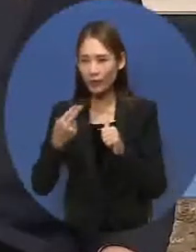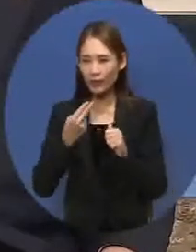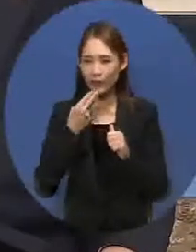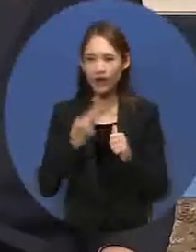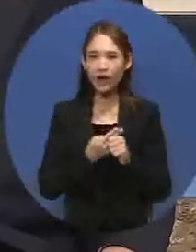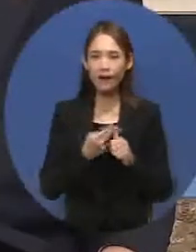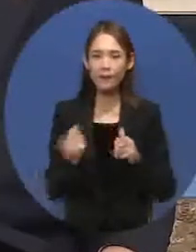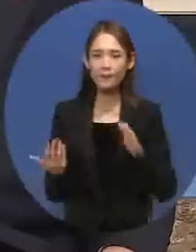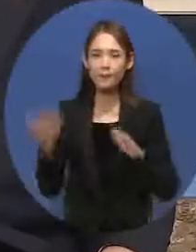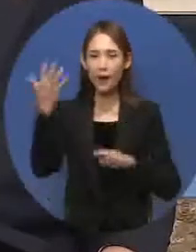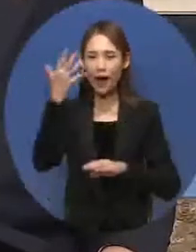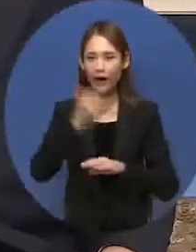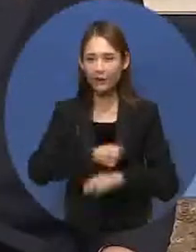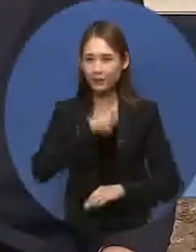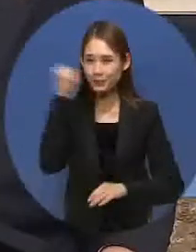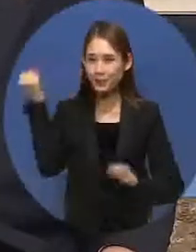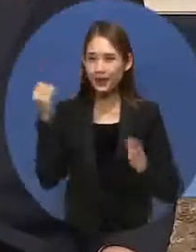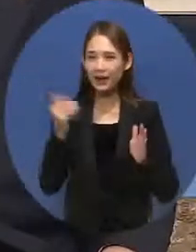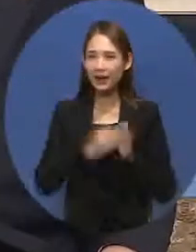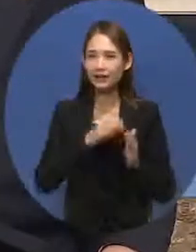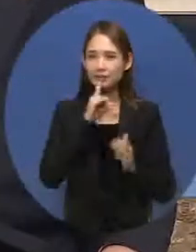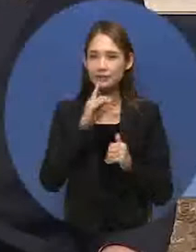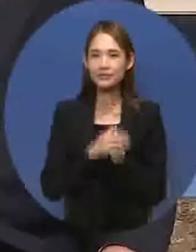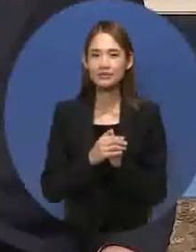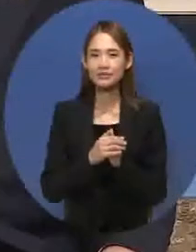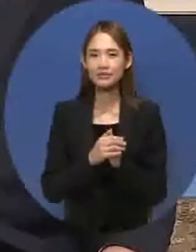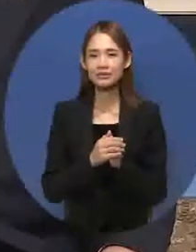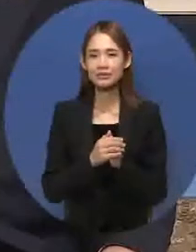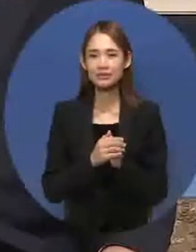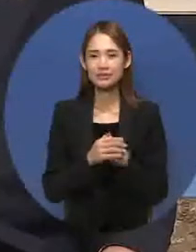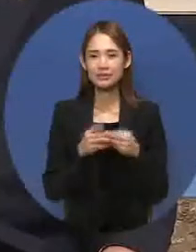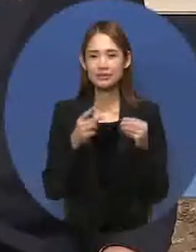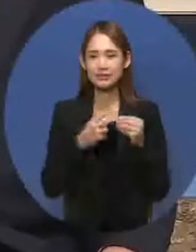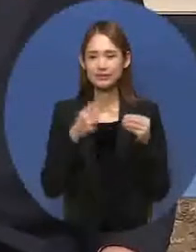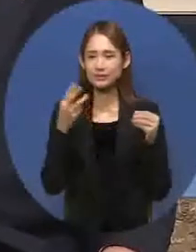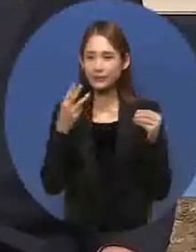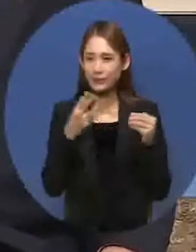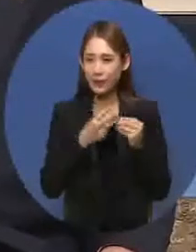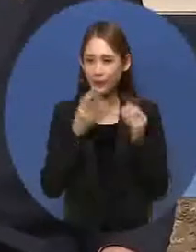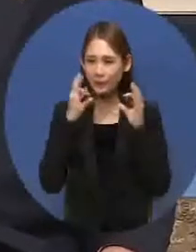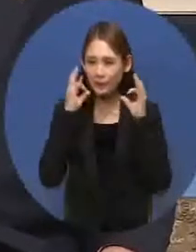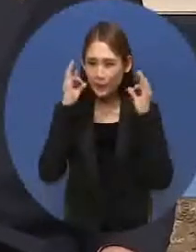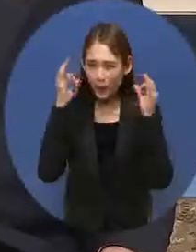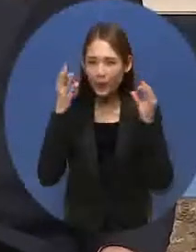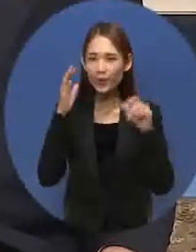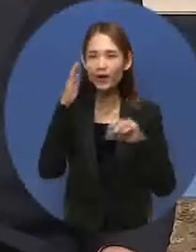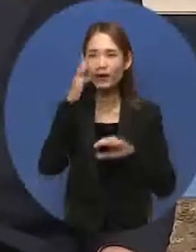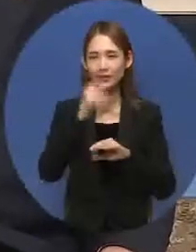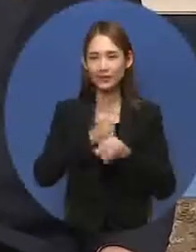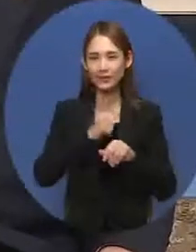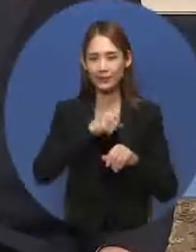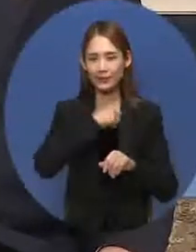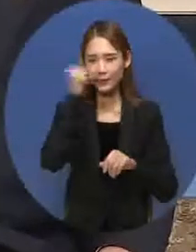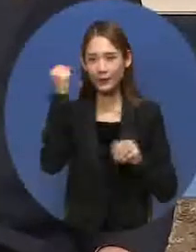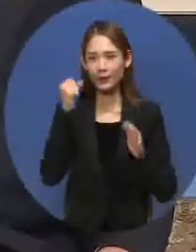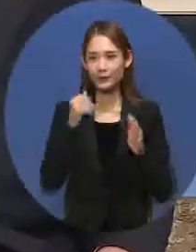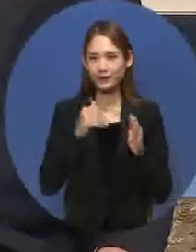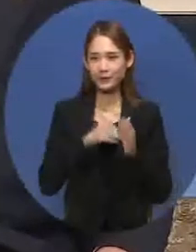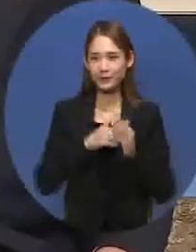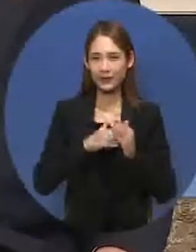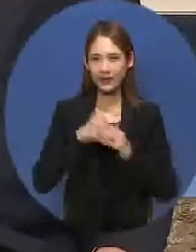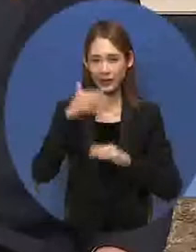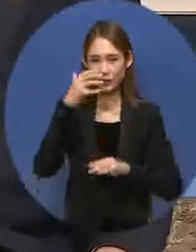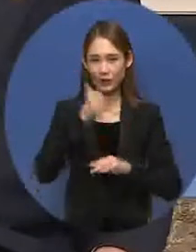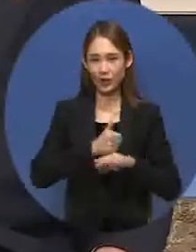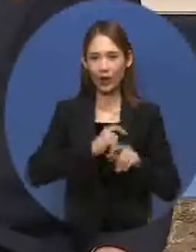이 당선이 되셨습니다. 이전 상기의 노력 끝에 그러니까요. 당선이 되었습니다. 네, 더욱더 값진 그런 당선